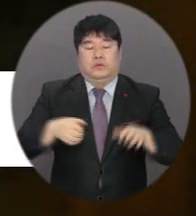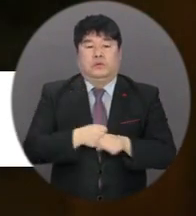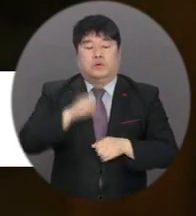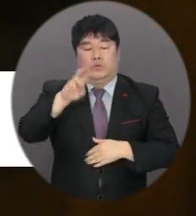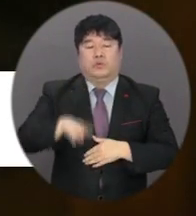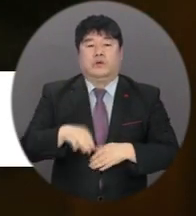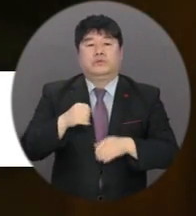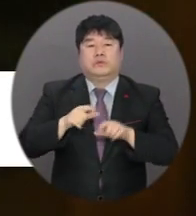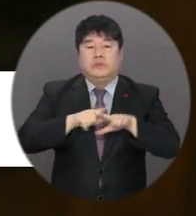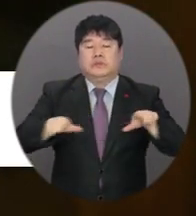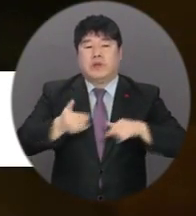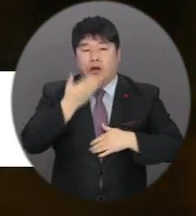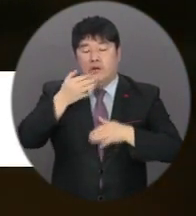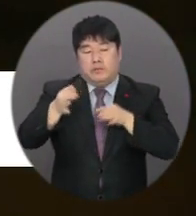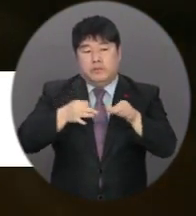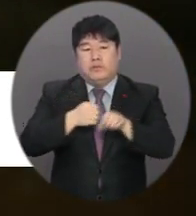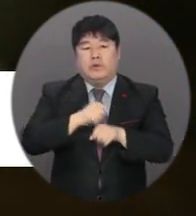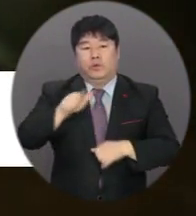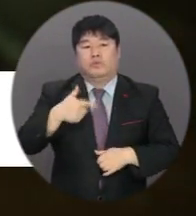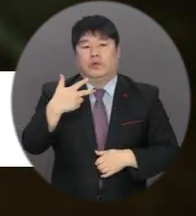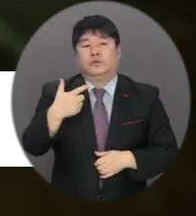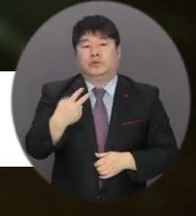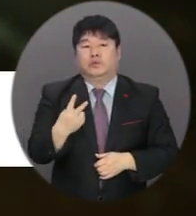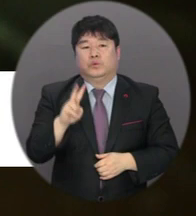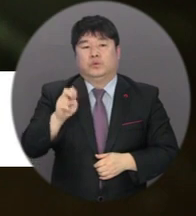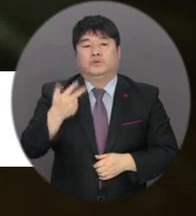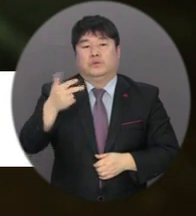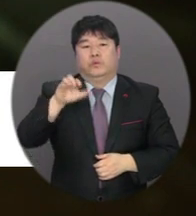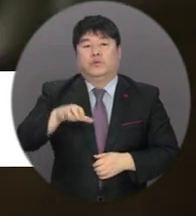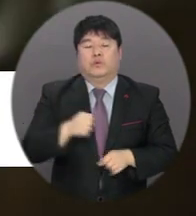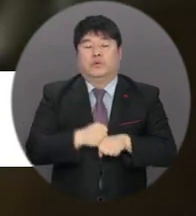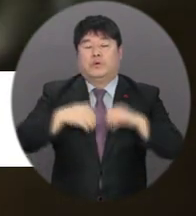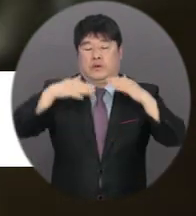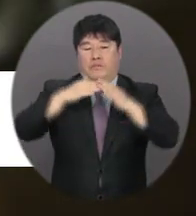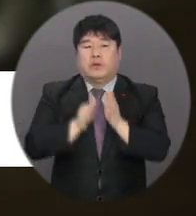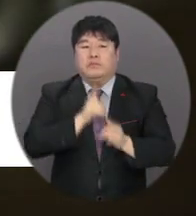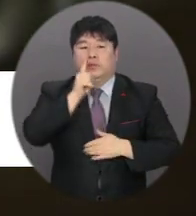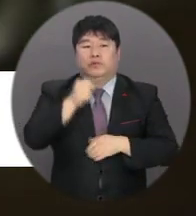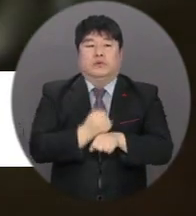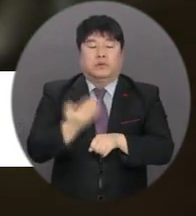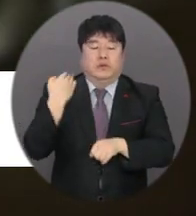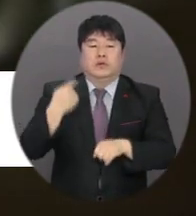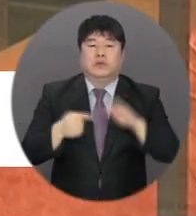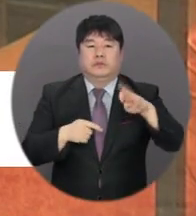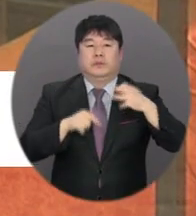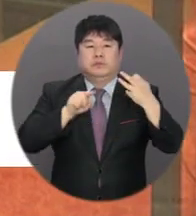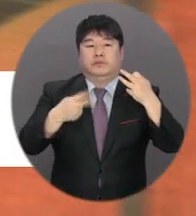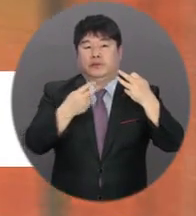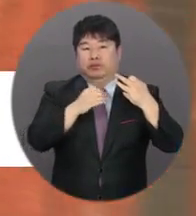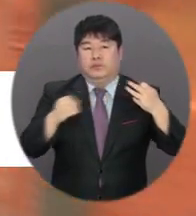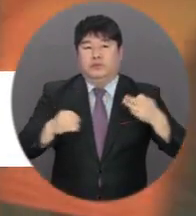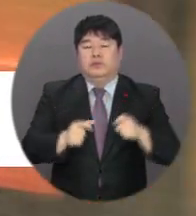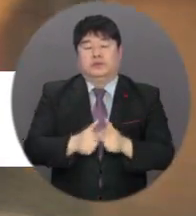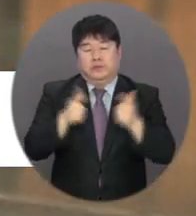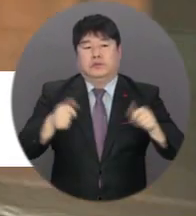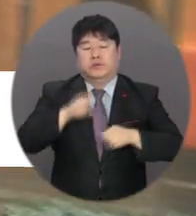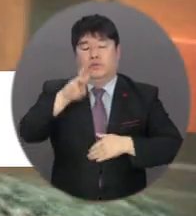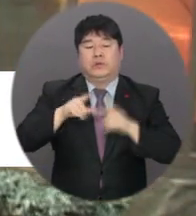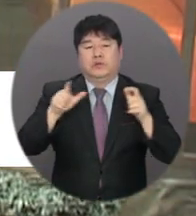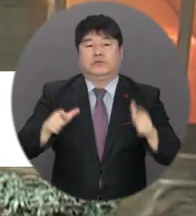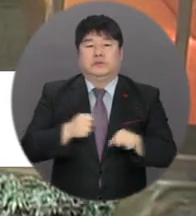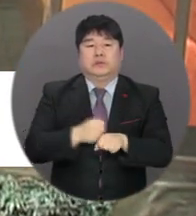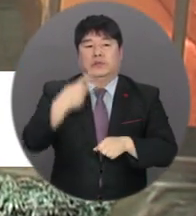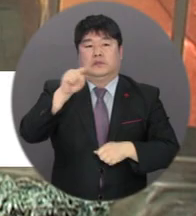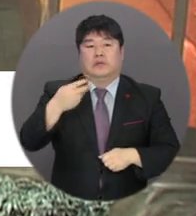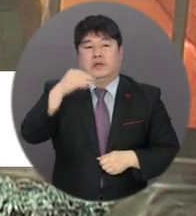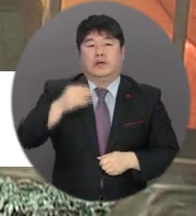일반 음식점 627곳이 폐업 신고해 지난해 같은 기간보다 13.2% 증가했습니다. 광주 지역